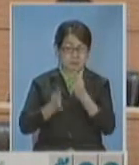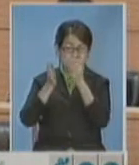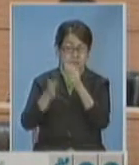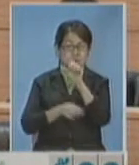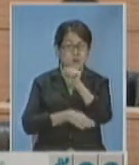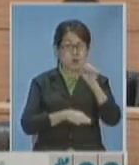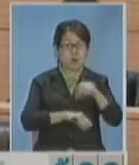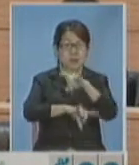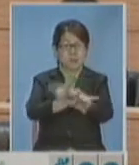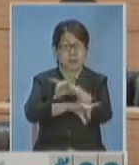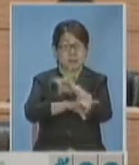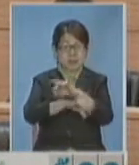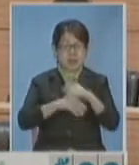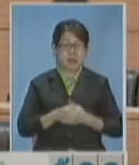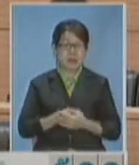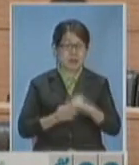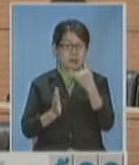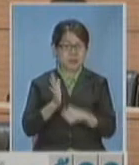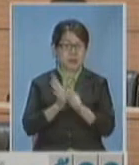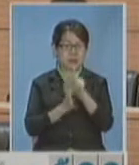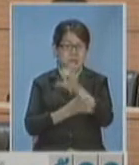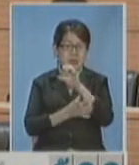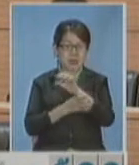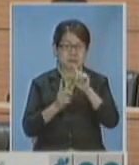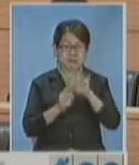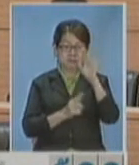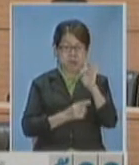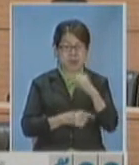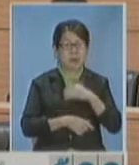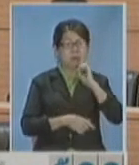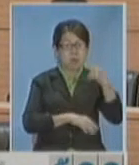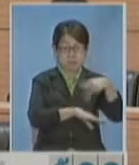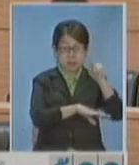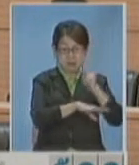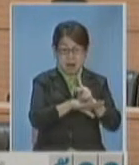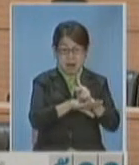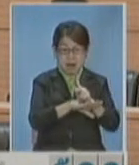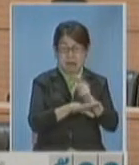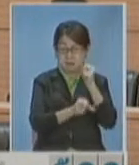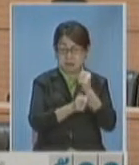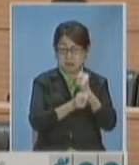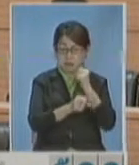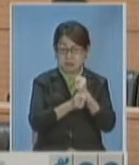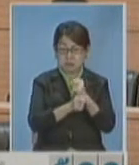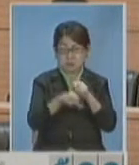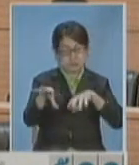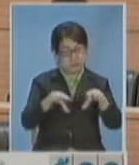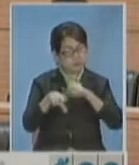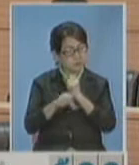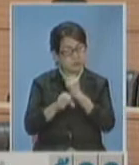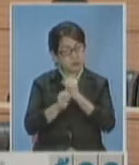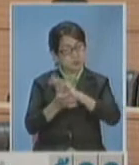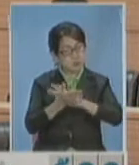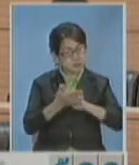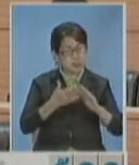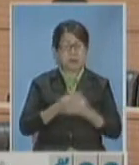ครับผมขอประท้วงท่านตามข้อ8นะครับผมเรียนว่าท่านประธานเองได้พยายามทำหน้าที่ด้วยความเรียบร้อยนะครับเพราะผู้อ